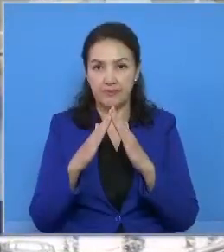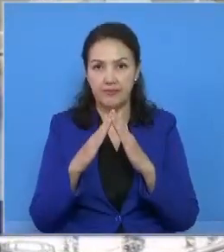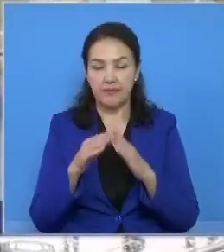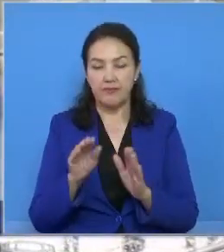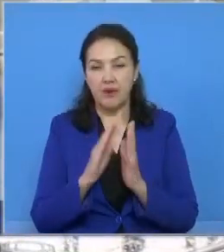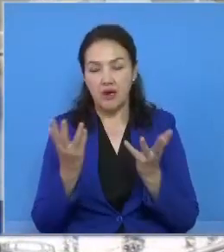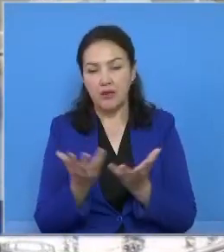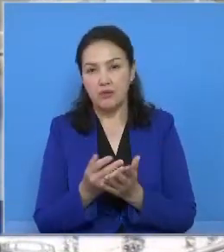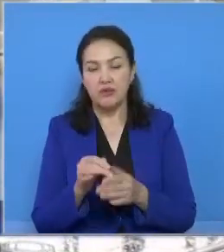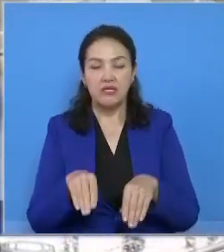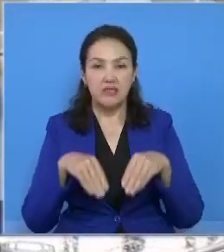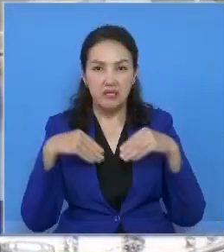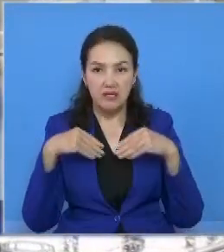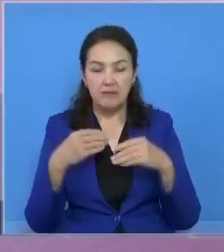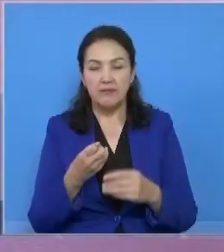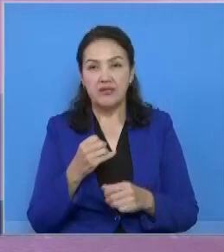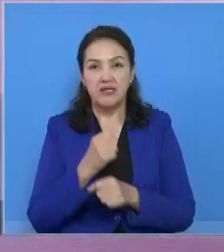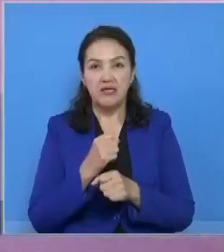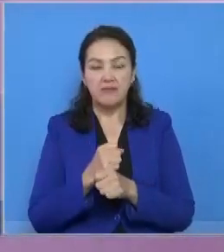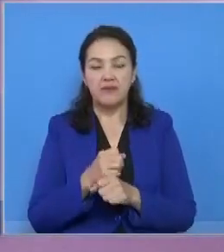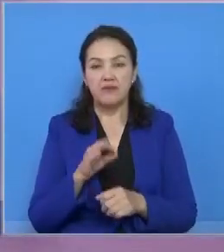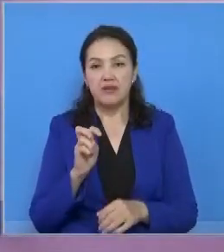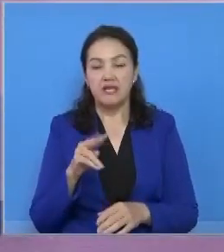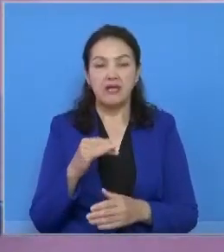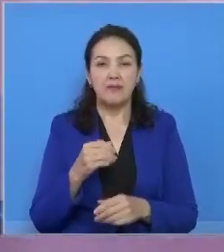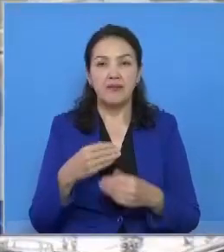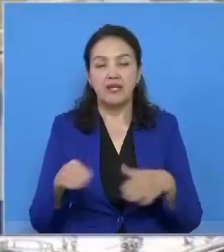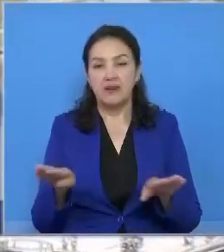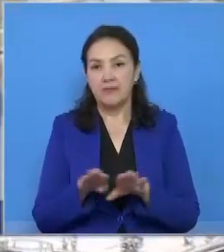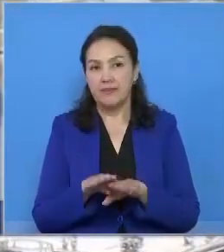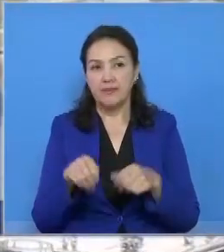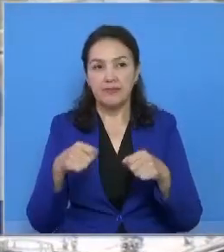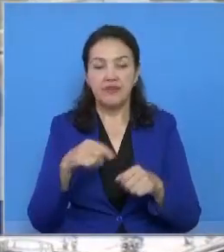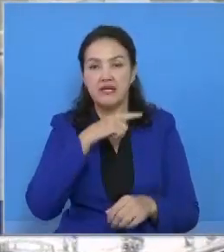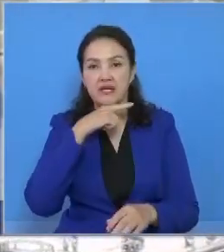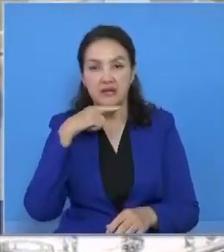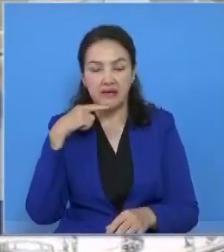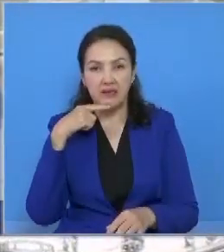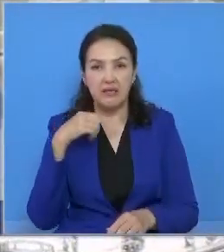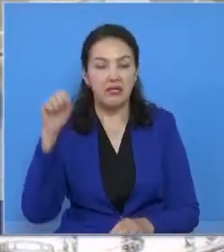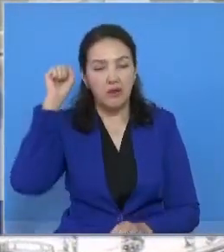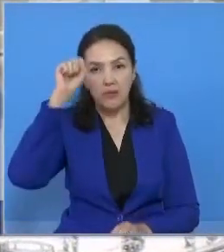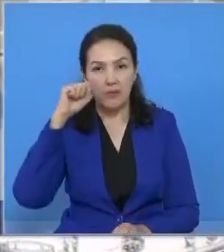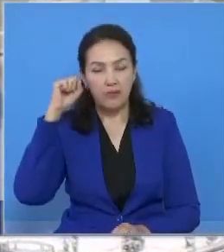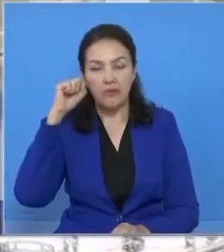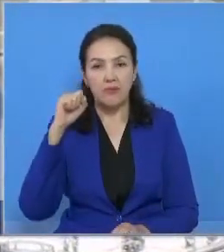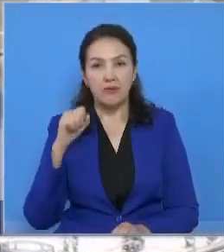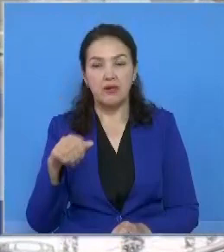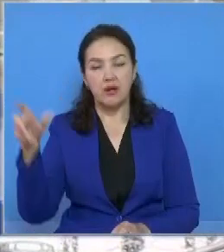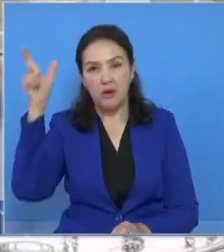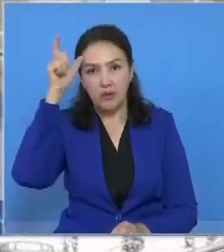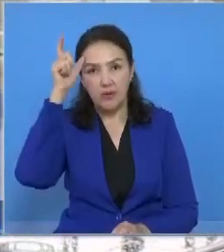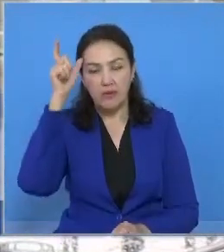посуду, текстиль и изделия из пластика. Производители товара – это Россия, Узбекистан,